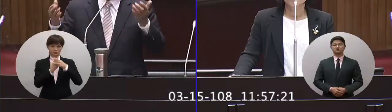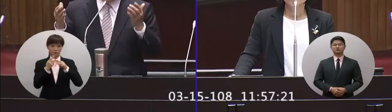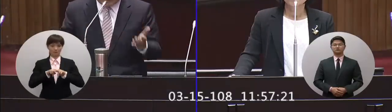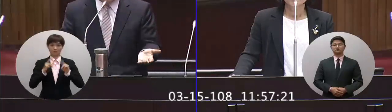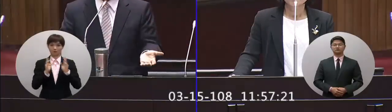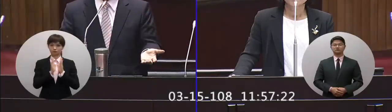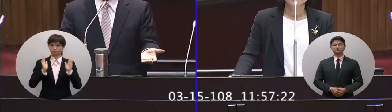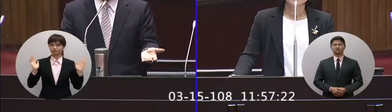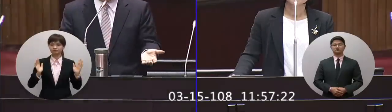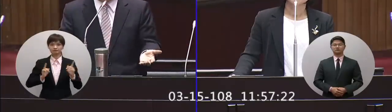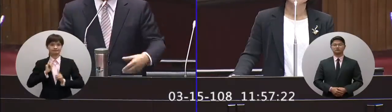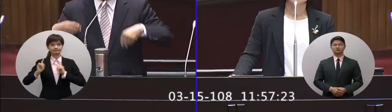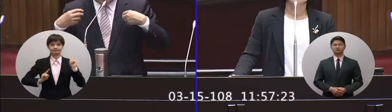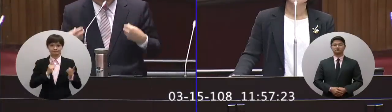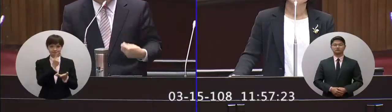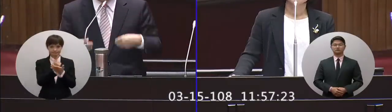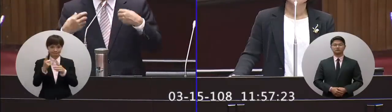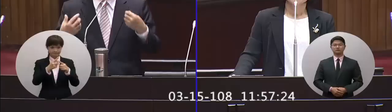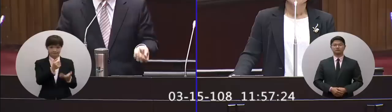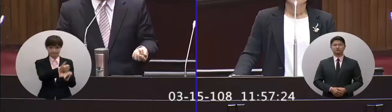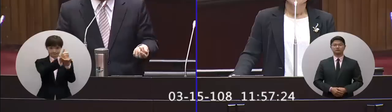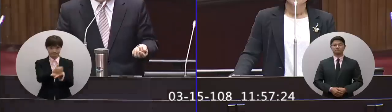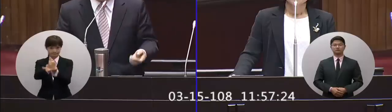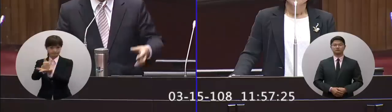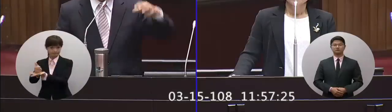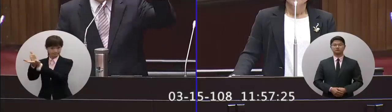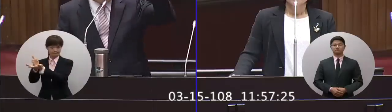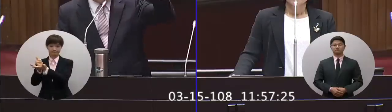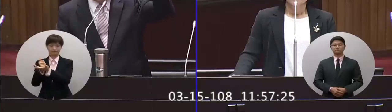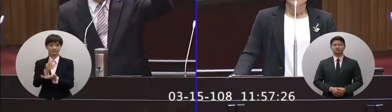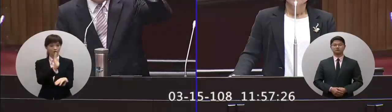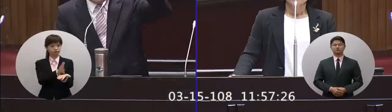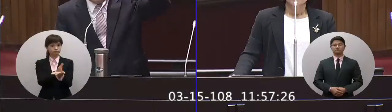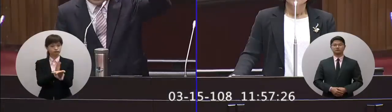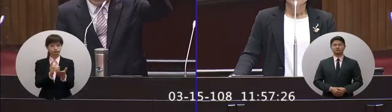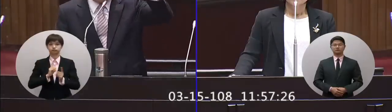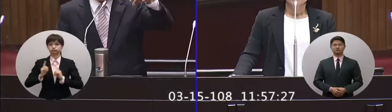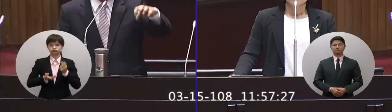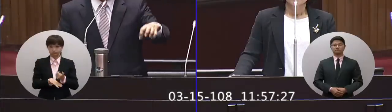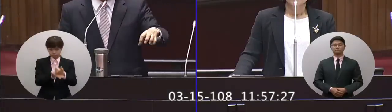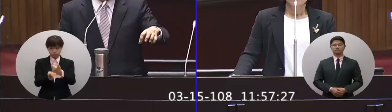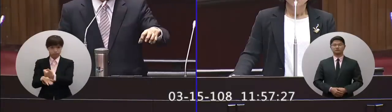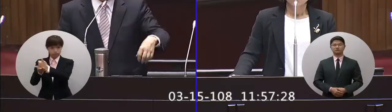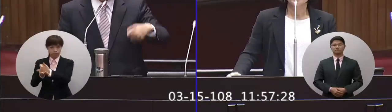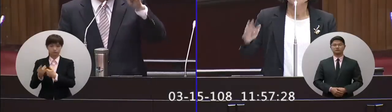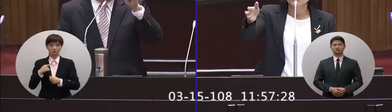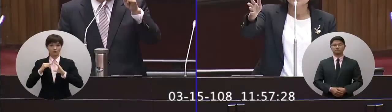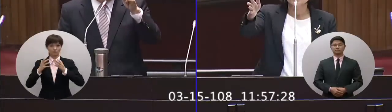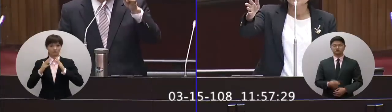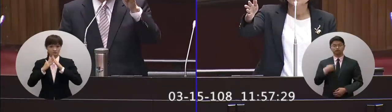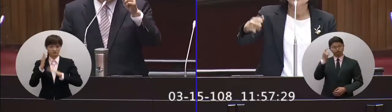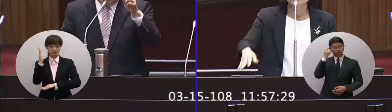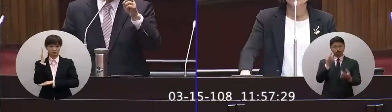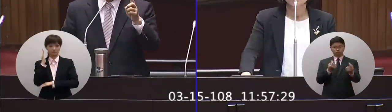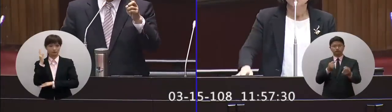开放，个人越受到尊重，言论越能自由表达，政府的威权当然越降低，所以